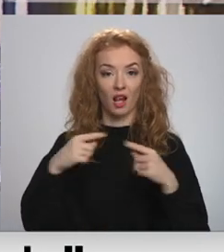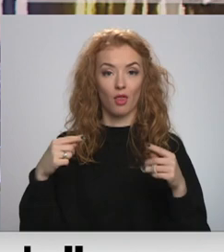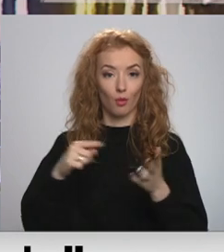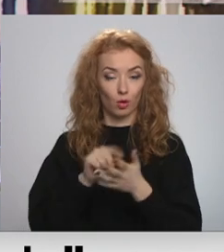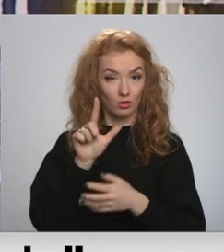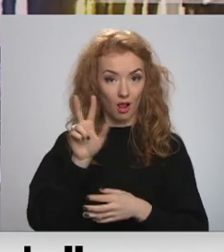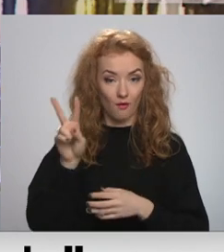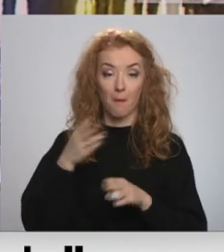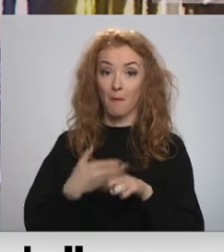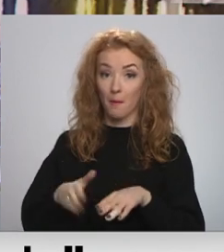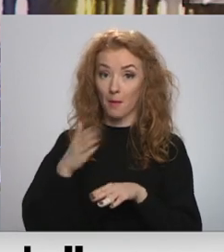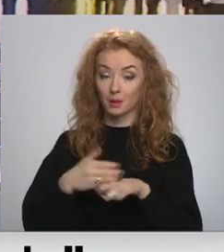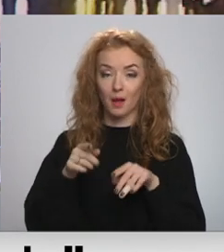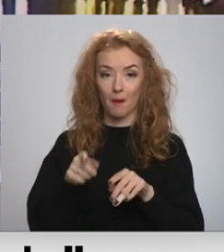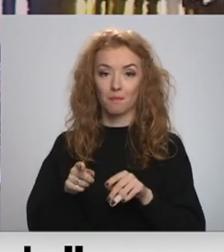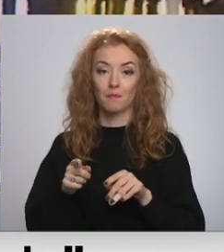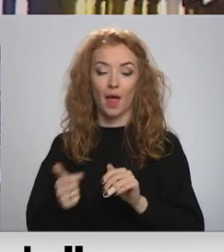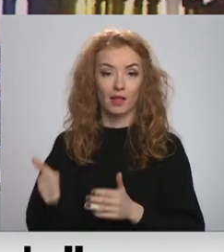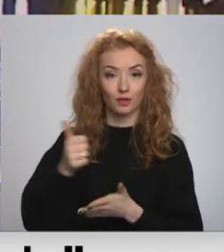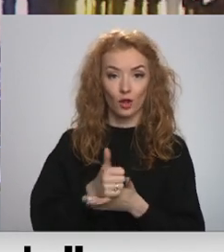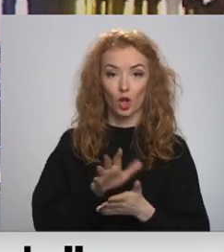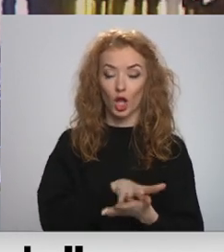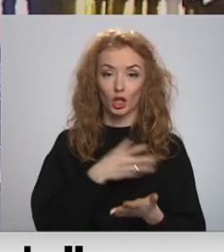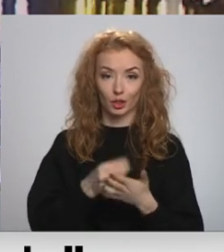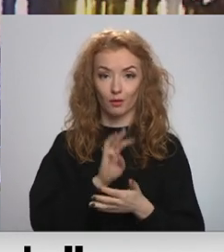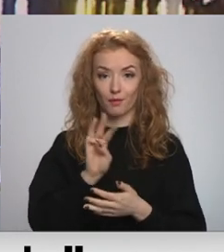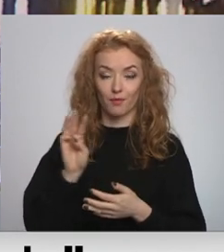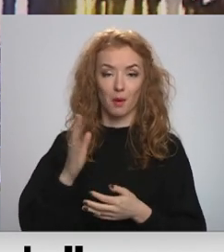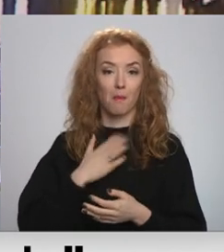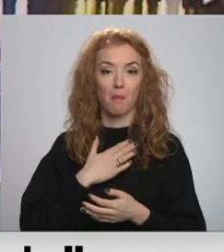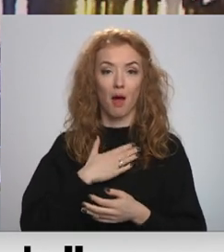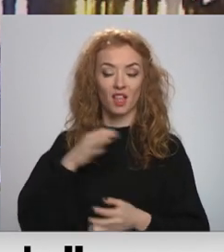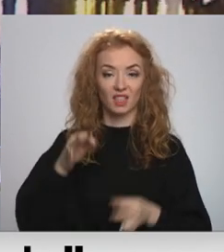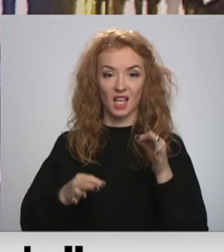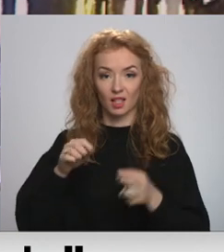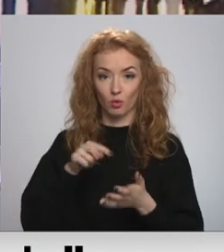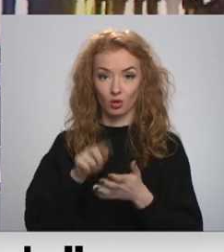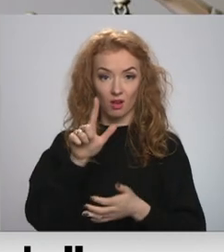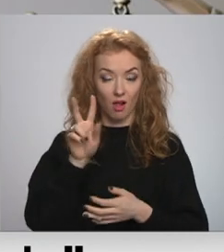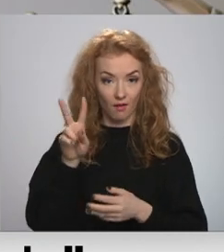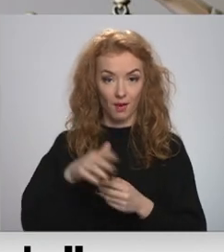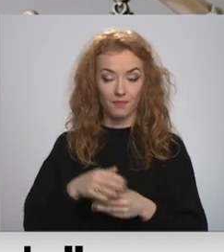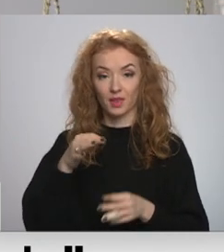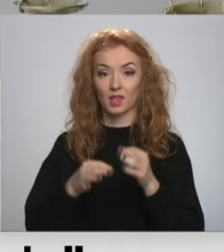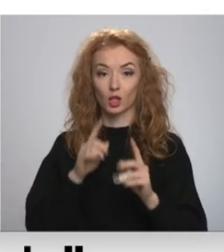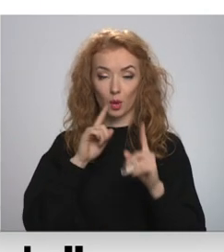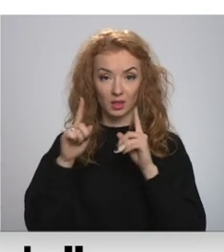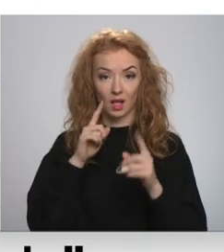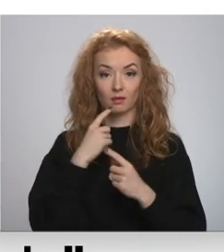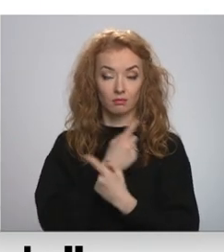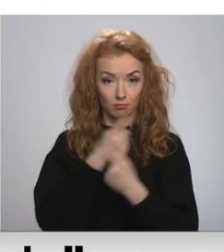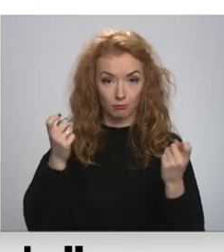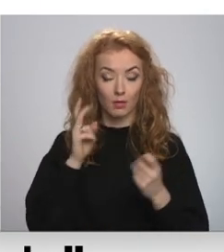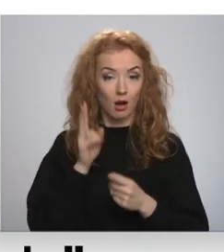e-lieta.lv, kas pakāpeniski aizstās līdzšinējo portālu Manas tiesas LV. Tiesu administrācija norāda, ka